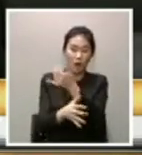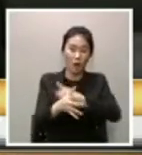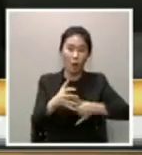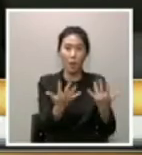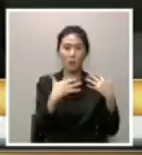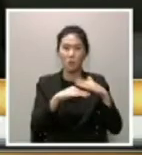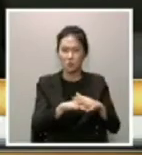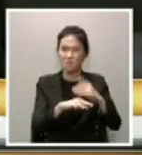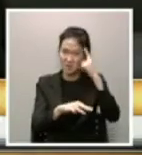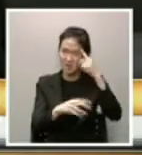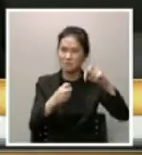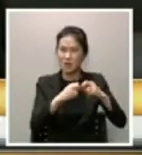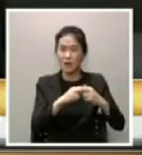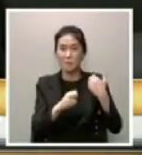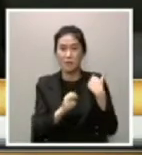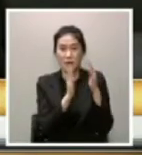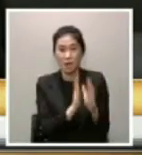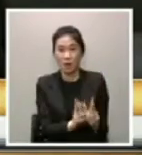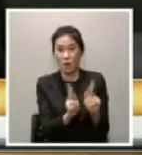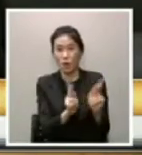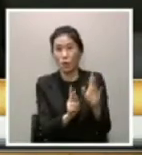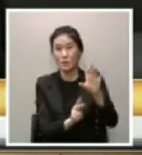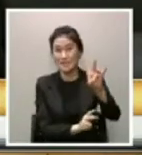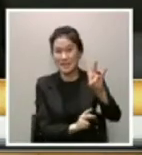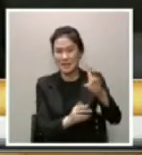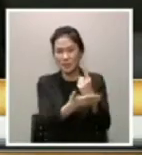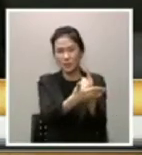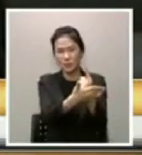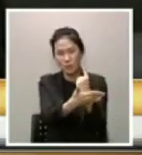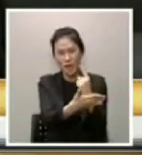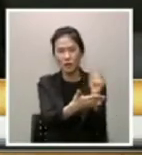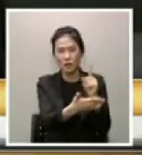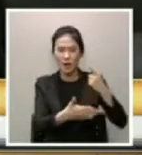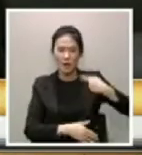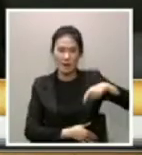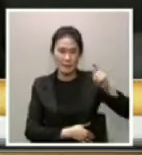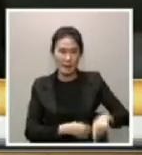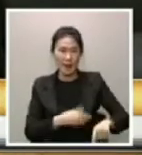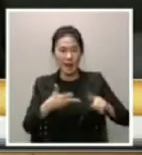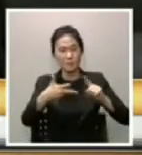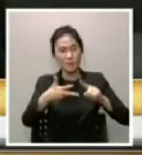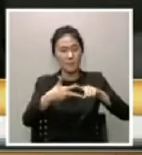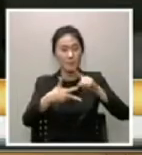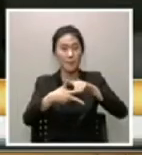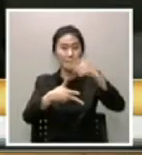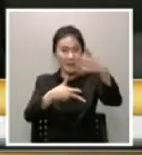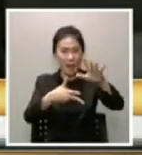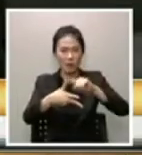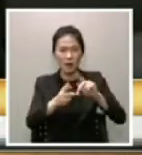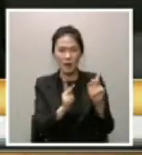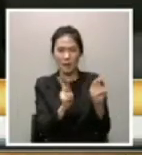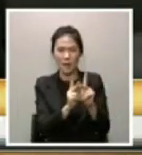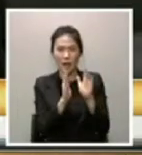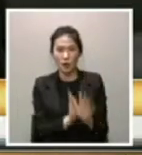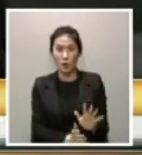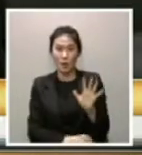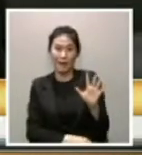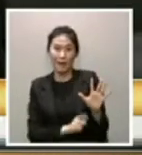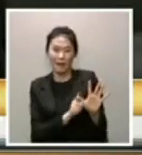แต่คณะกรรมการสรรหาทั้ง7คนนอกเหนือตัวแทนจากศาลฎีกาและศาลปกครองสูงสุดแล้วกรรมการสรรหาอีก5คนที่เ